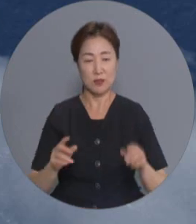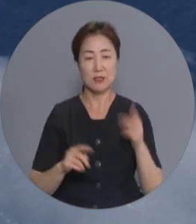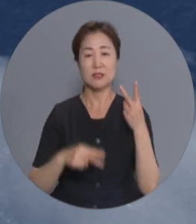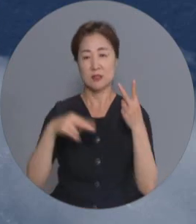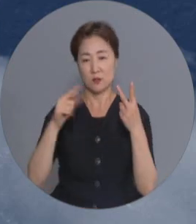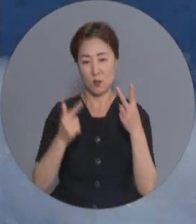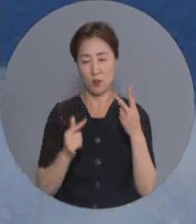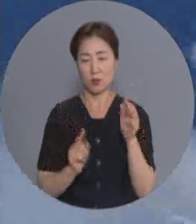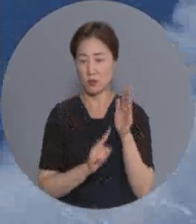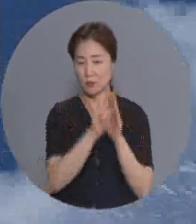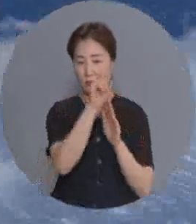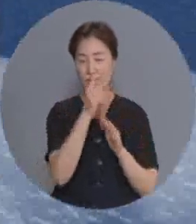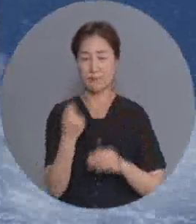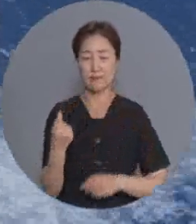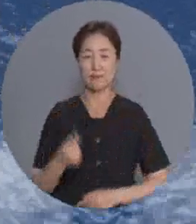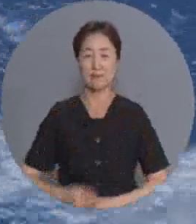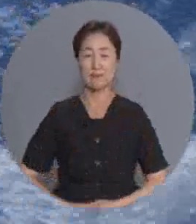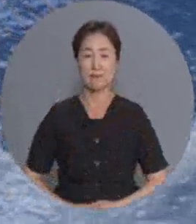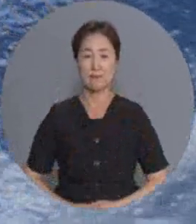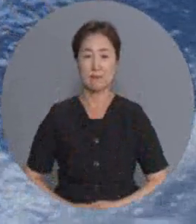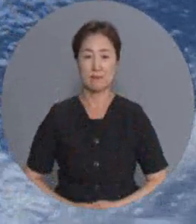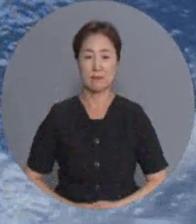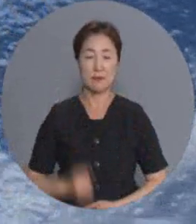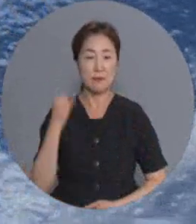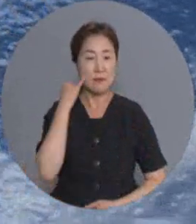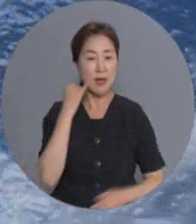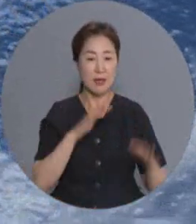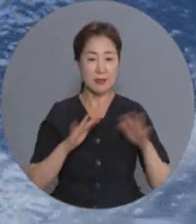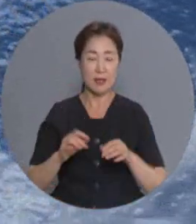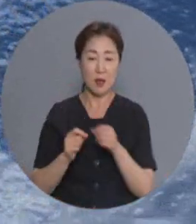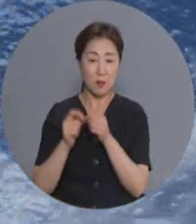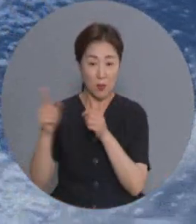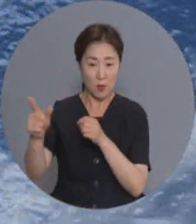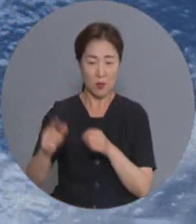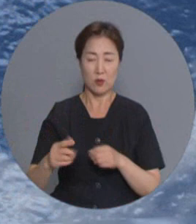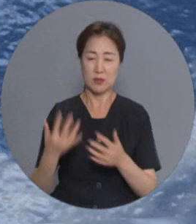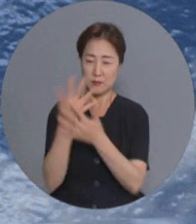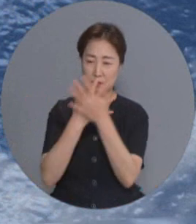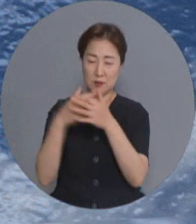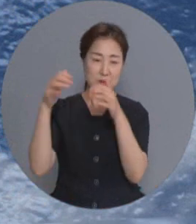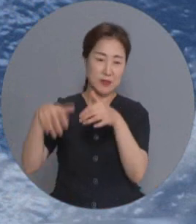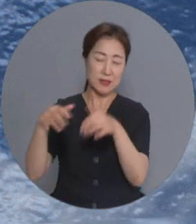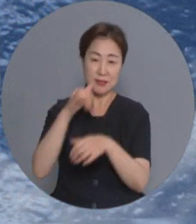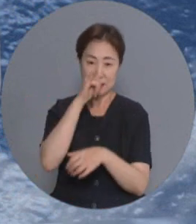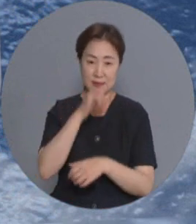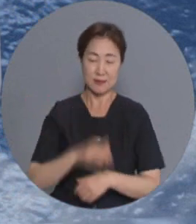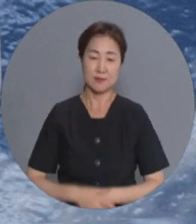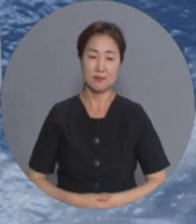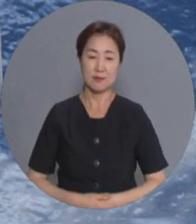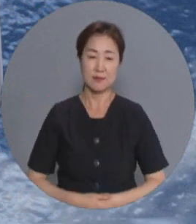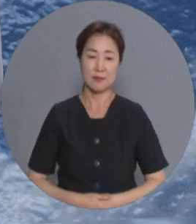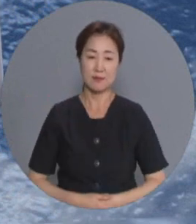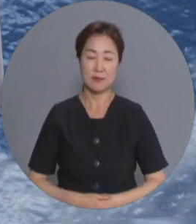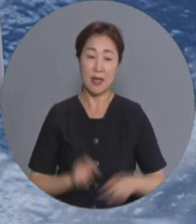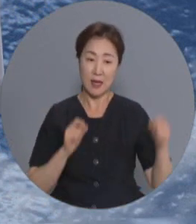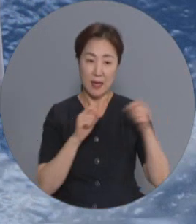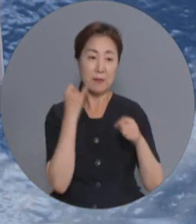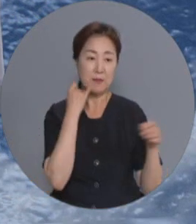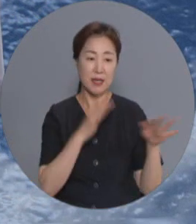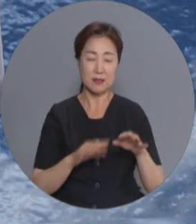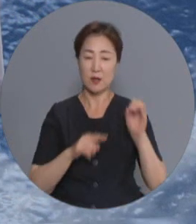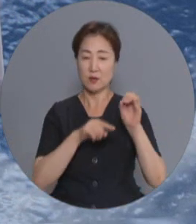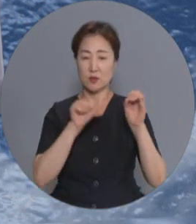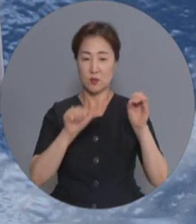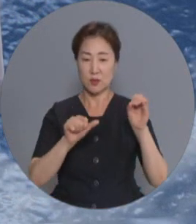가량이 오르겠습니다 내일 해상에는 먼바다를 중심으로 후리고 비가 오겠습니다 바다의 물결은 남해서부 앞바다에서